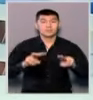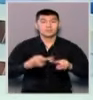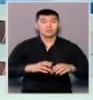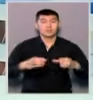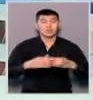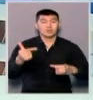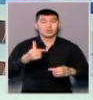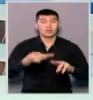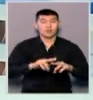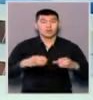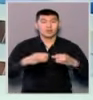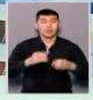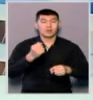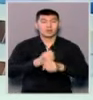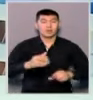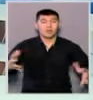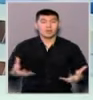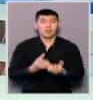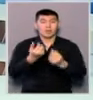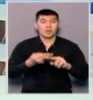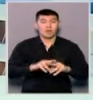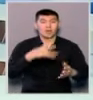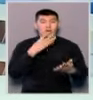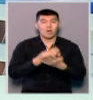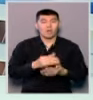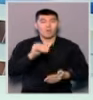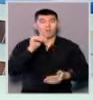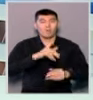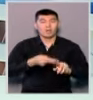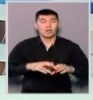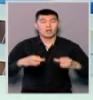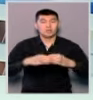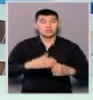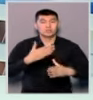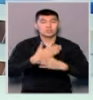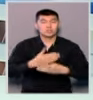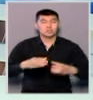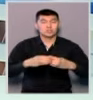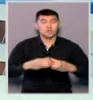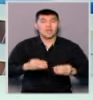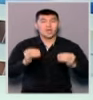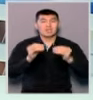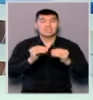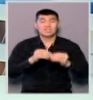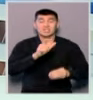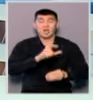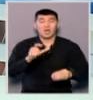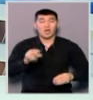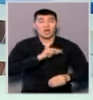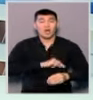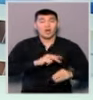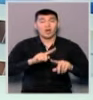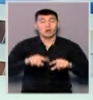Специалисты Атырауского оперативно-спасательного отряда повышают свою профессиональную квалификацию. Около 10 сотрудников